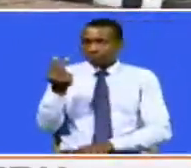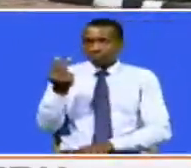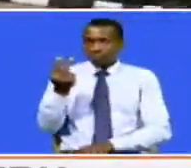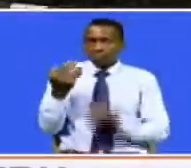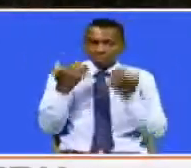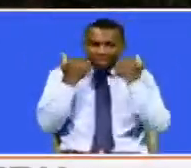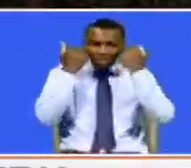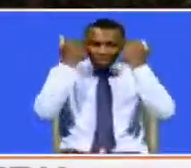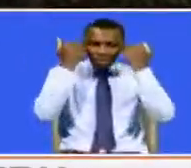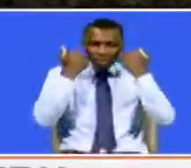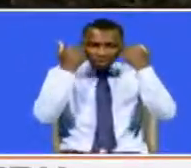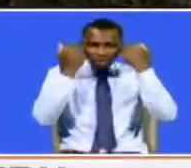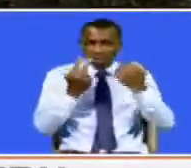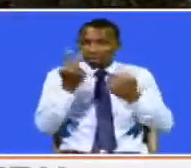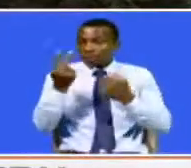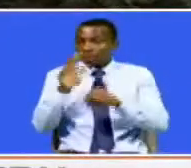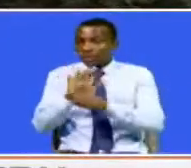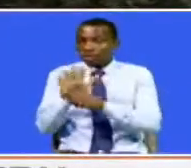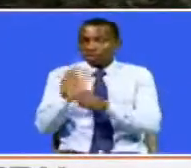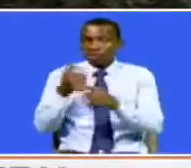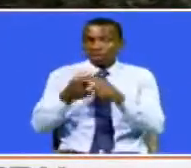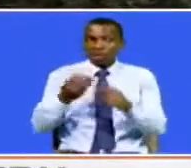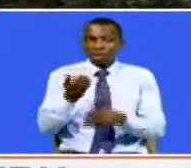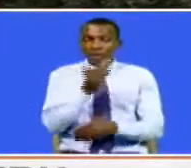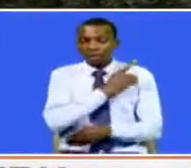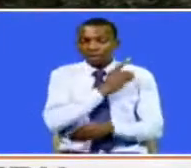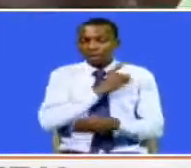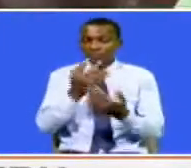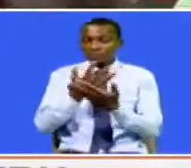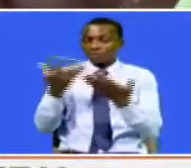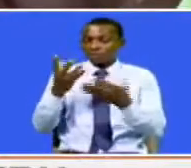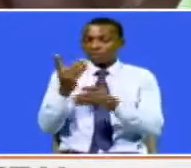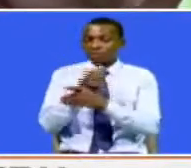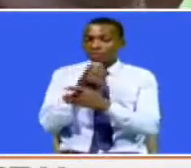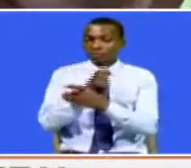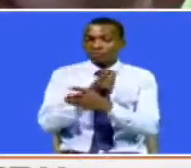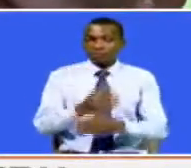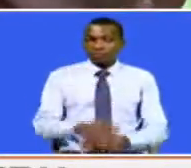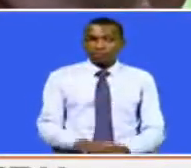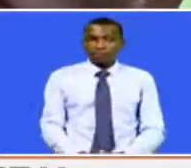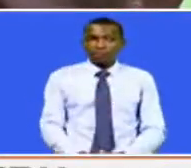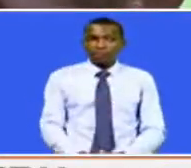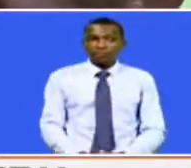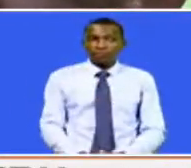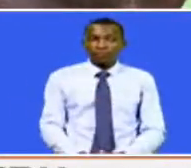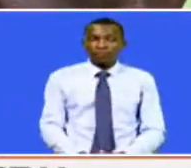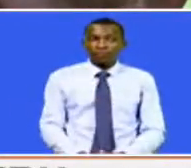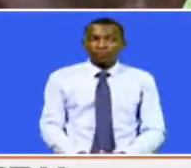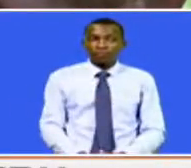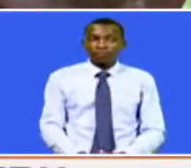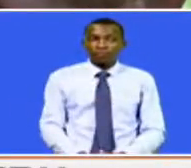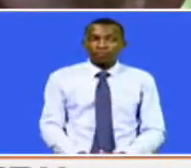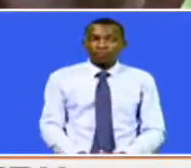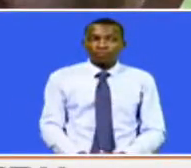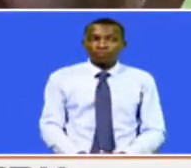msongo wa mawazo, ishara tosha alikuwa akisumbuliwa na jambo fulani. It appears as if